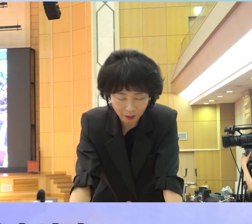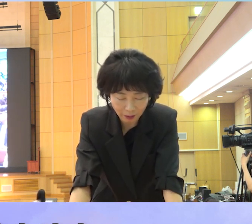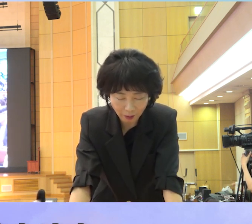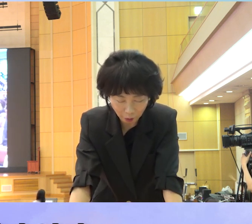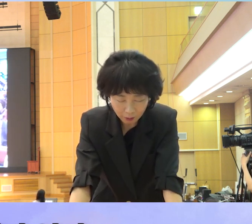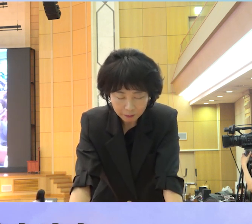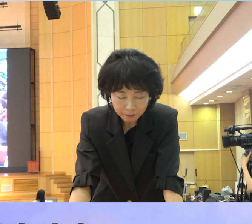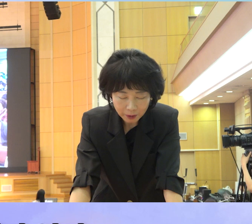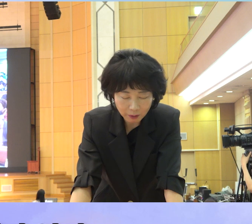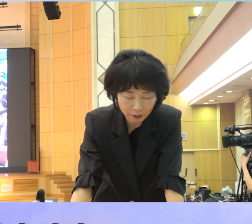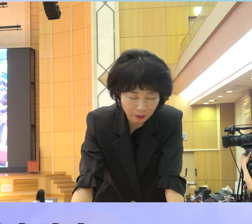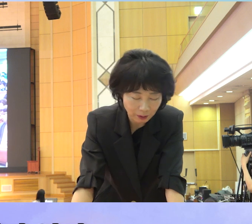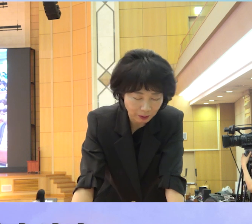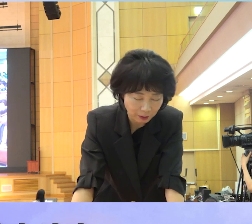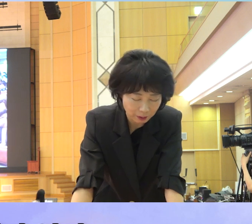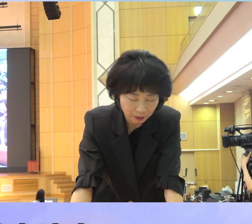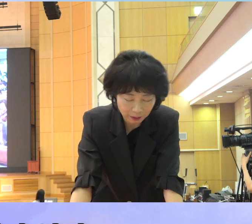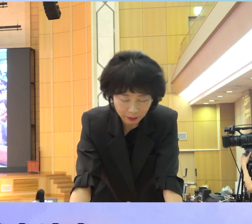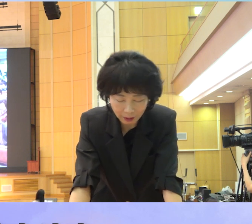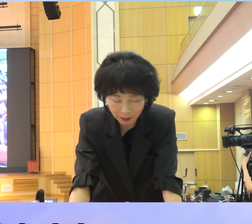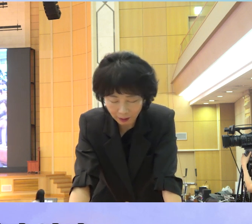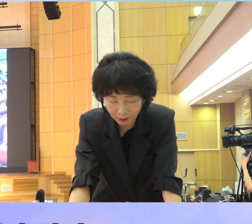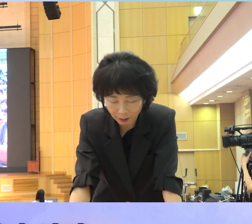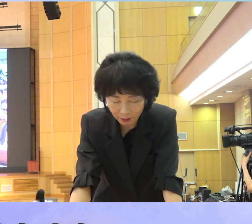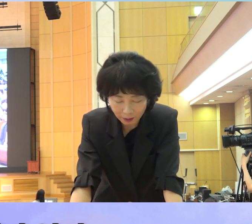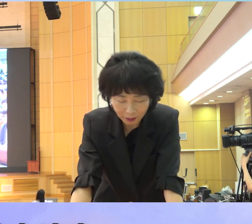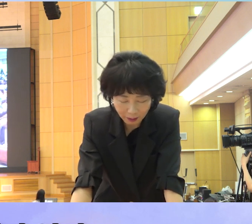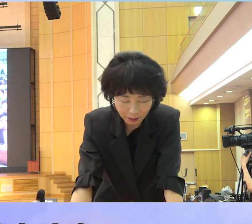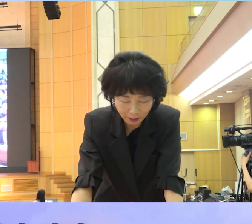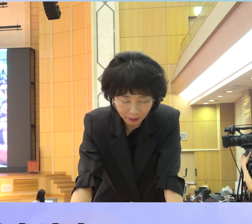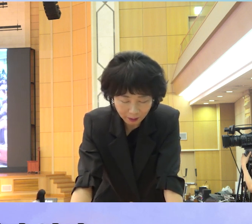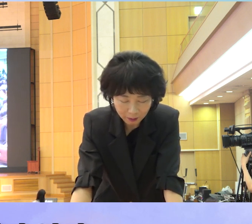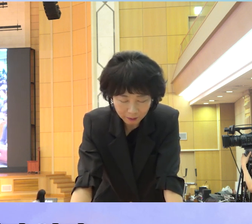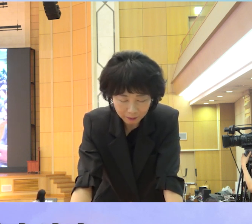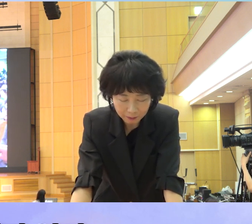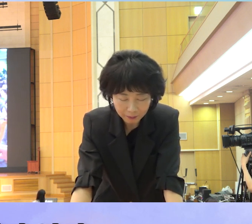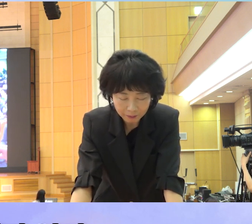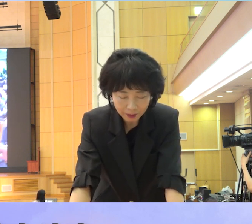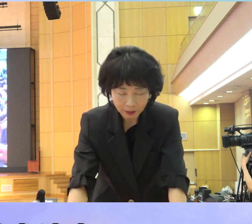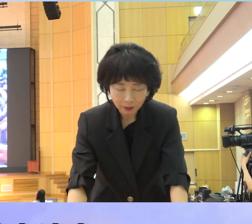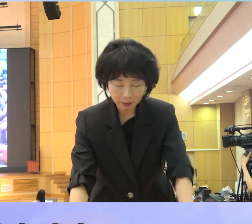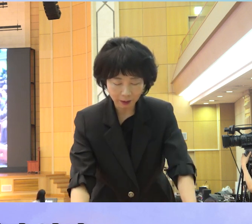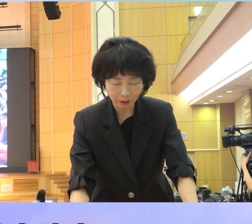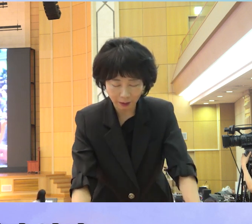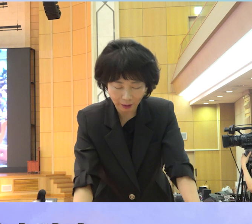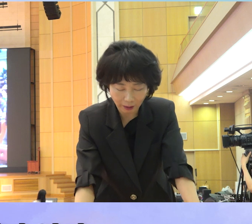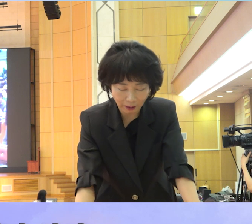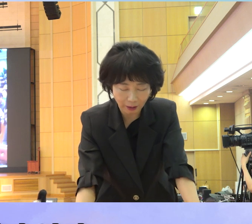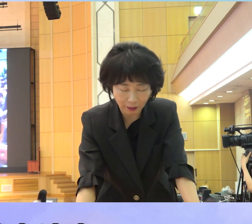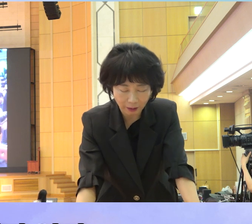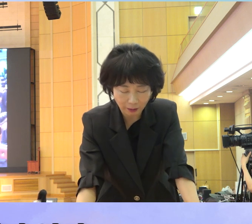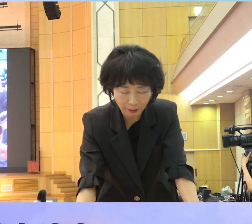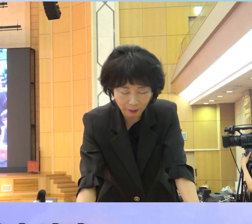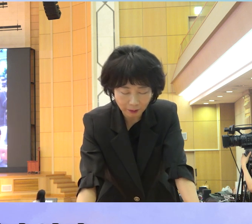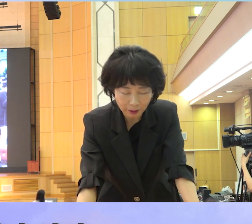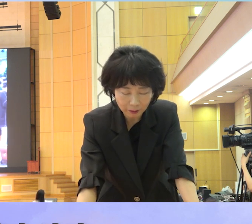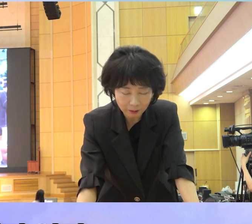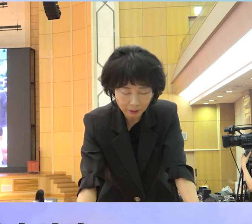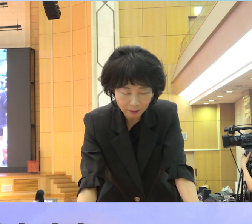우리는 견고하고 흔들리지 말고 주의 일을 하는 우리가 되게 하여